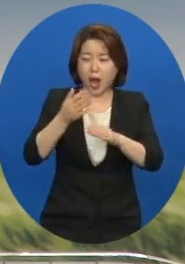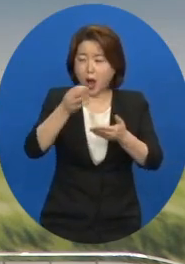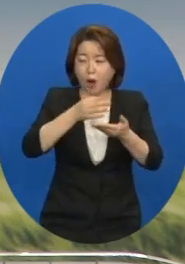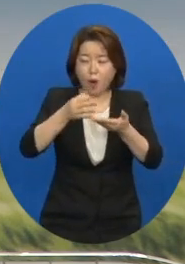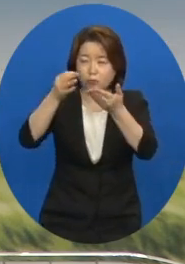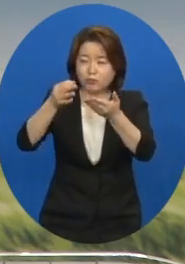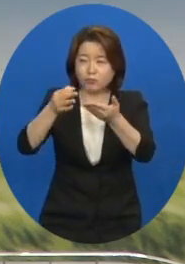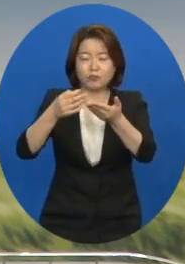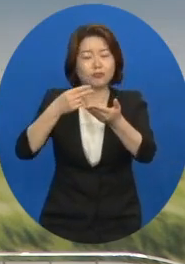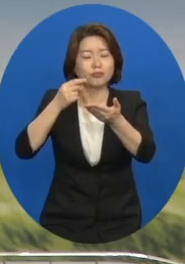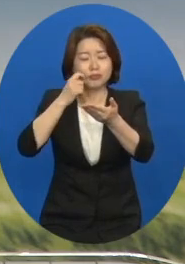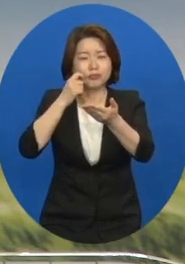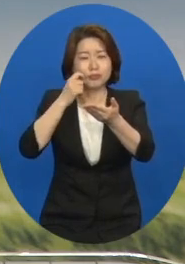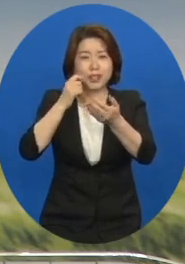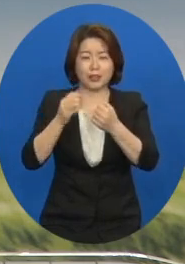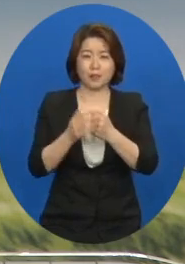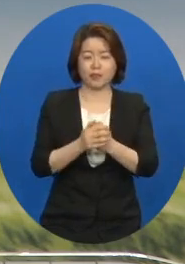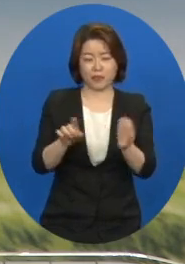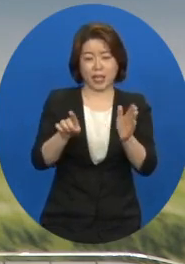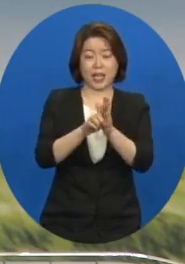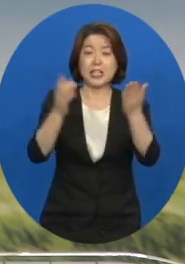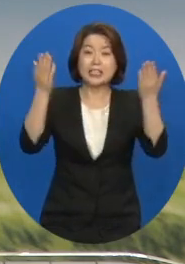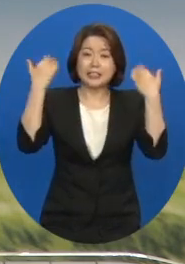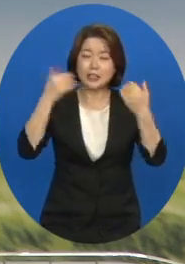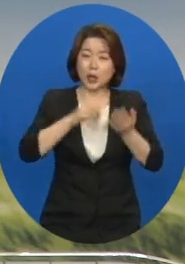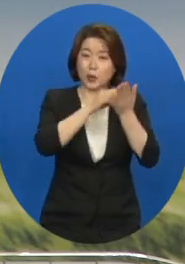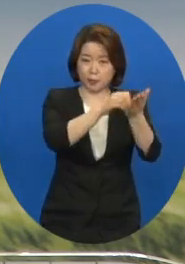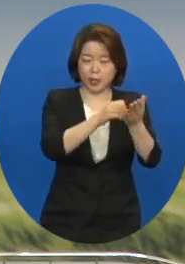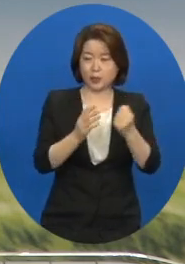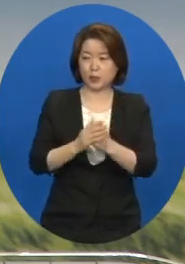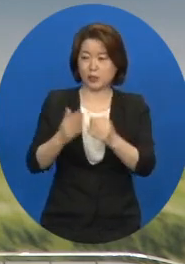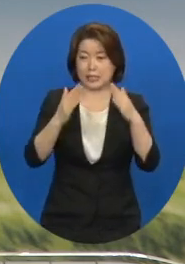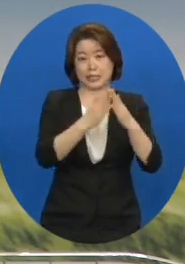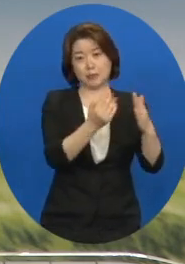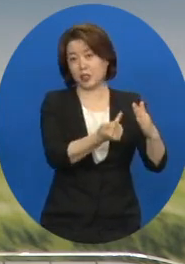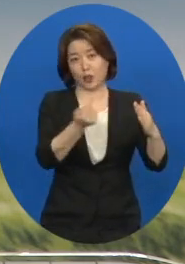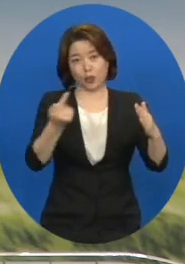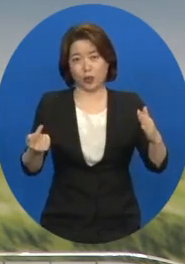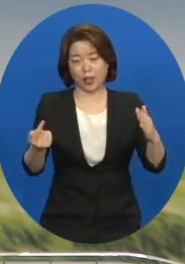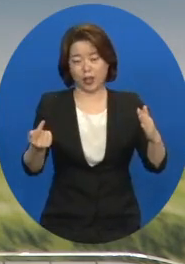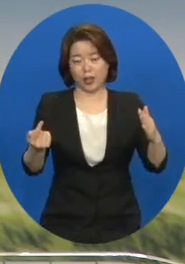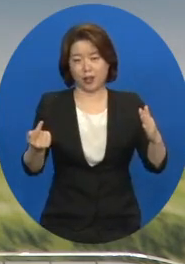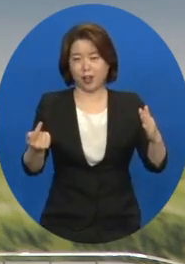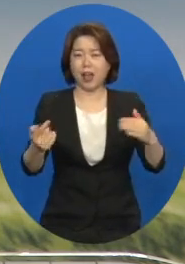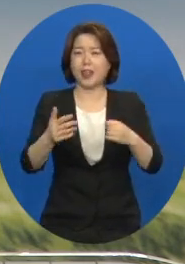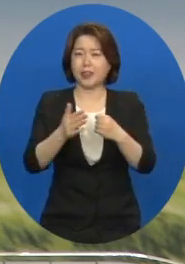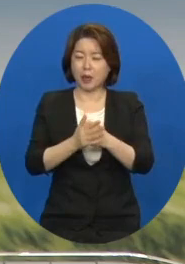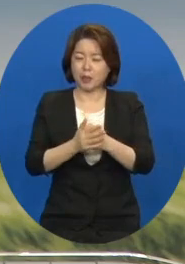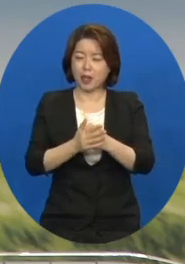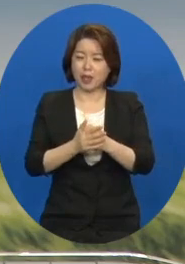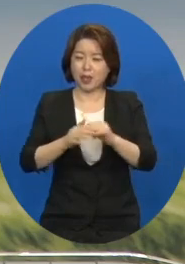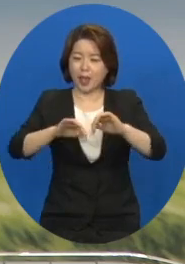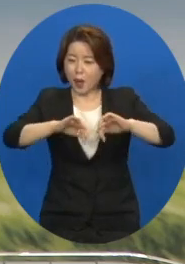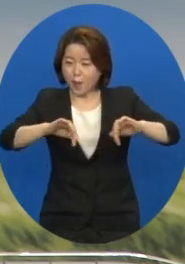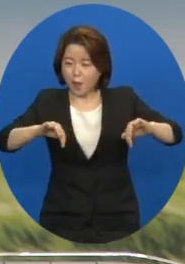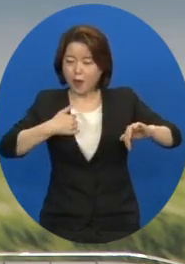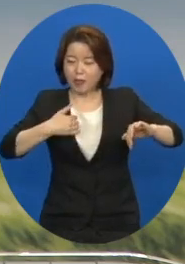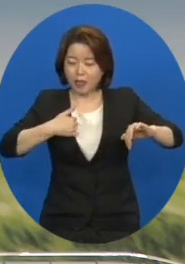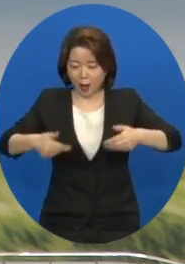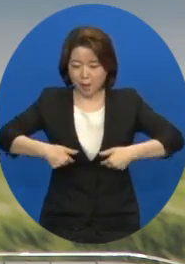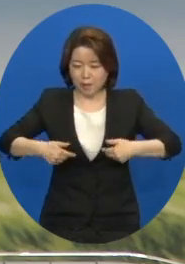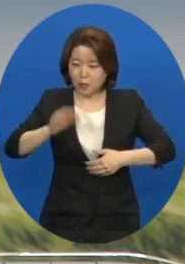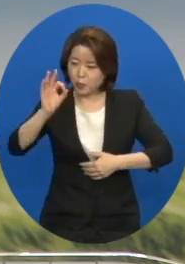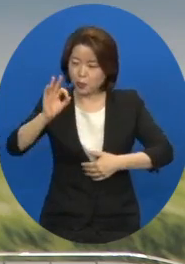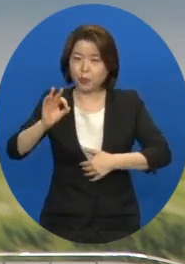삶을 살았어요. 신학생 들어가니까 집도 떠나야 되고, 그러니 이제 용돈이라는 것이 좀